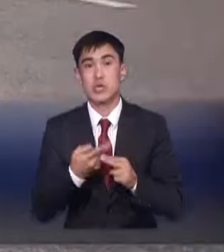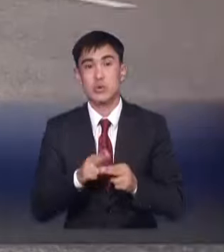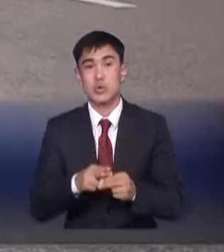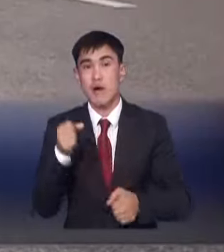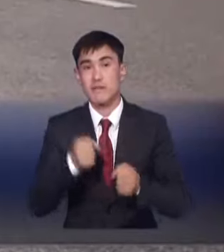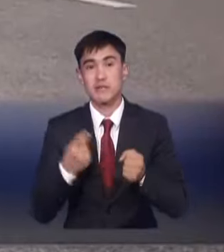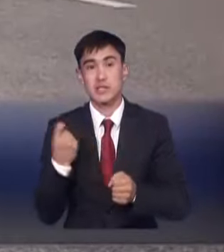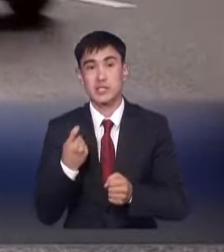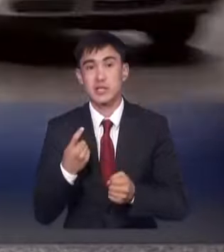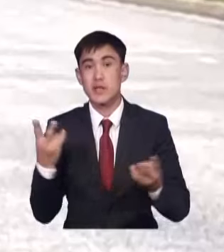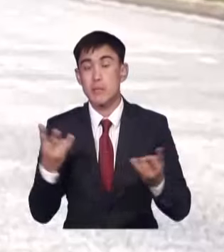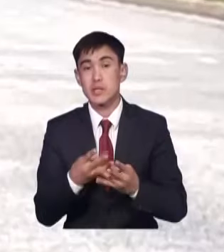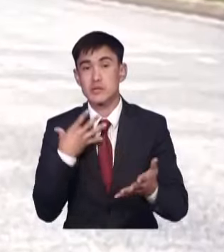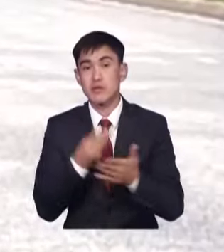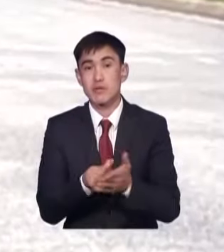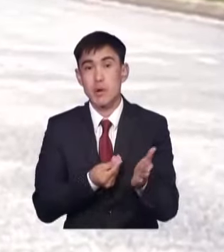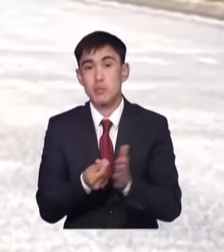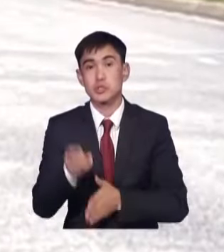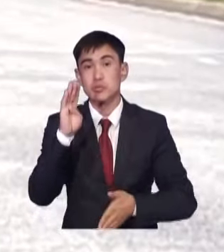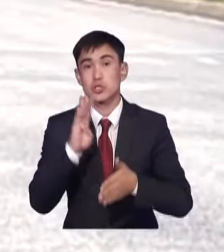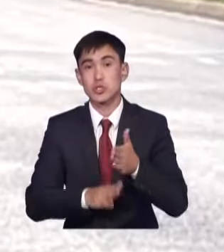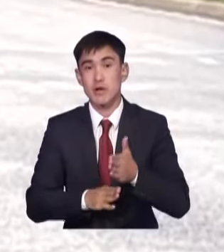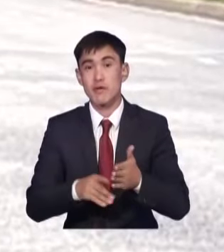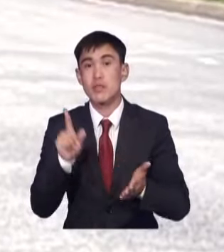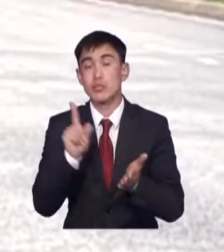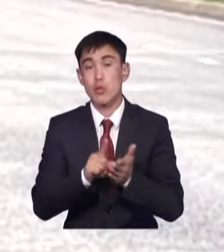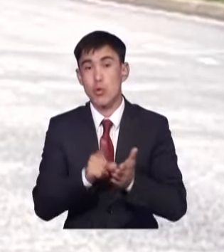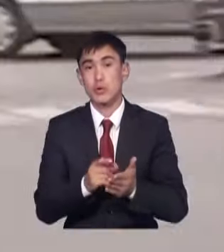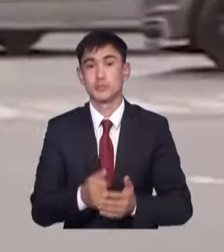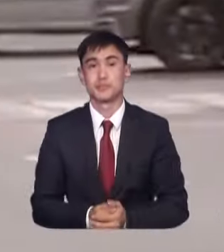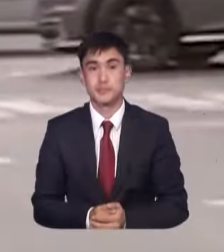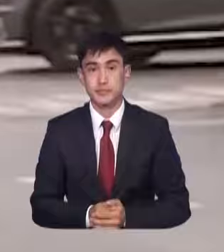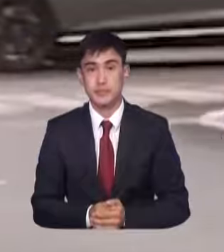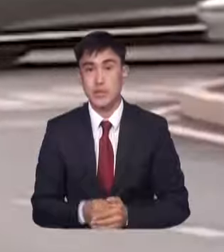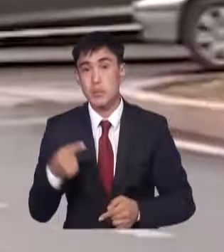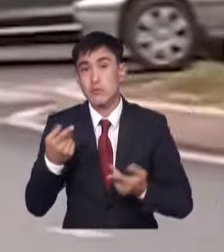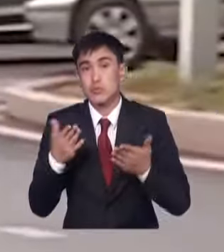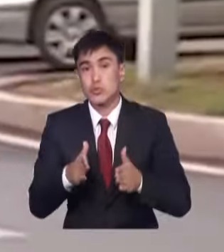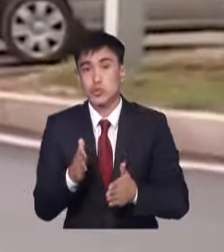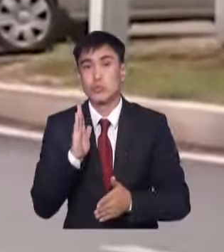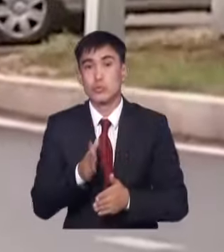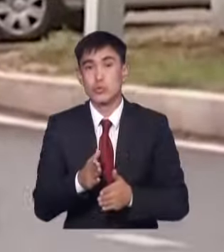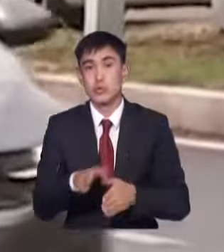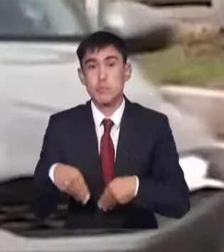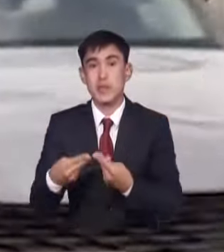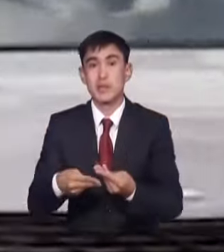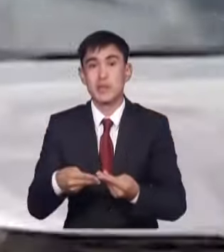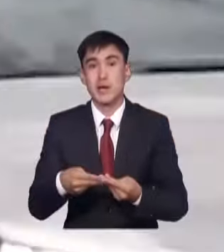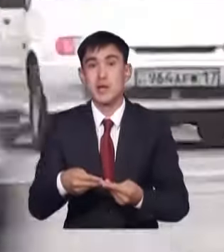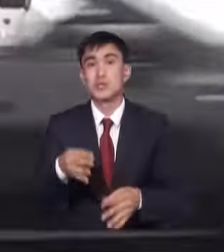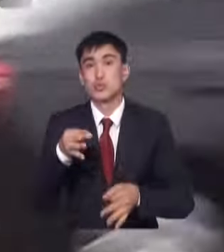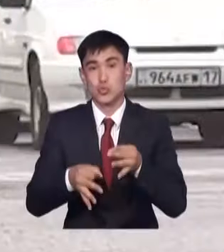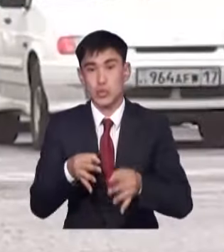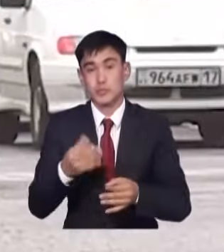которых автовладельцы Необходимо своевременно оплачивать штрафы и налоговые отчисления в противном случае дело будет передано